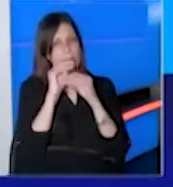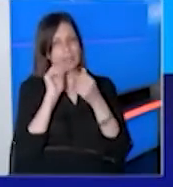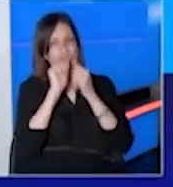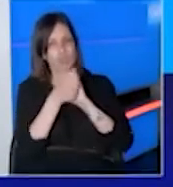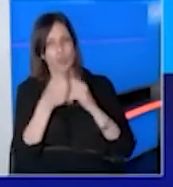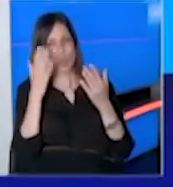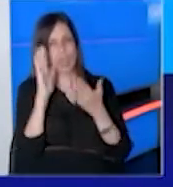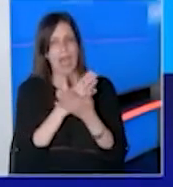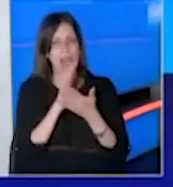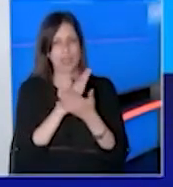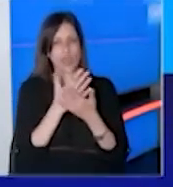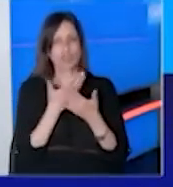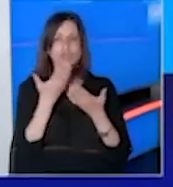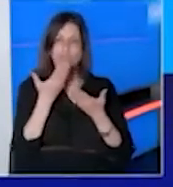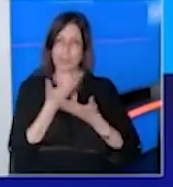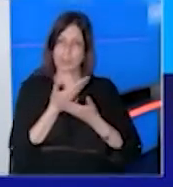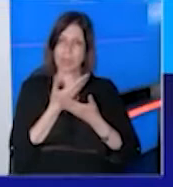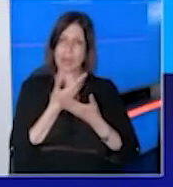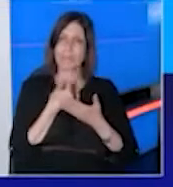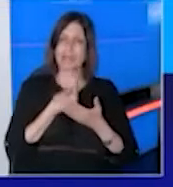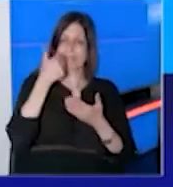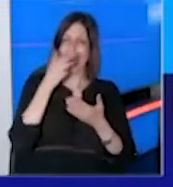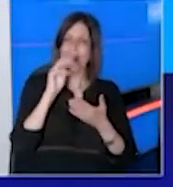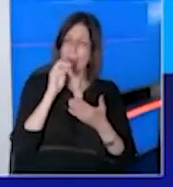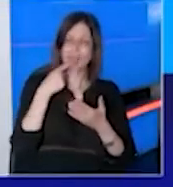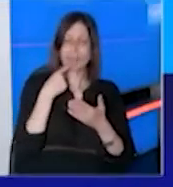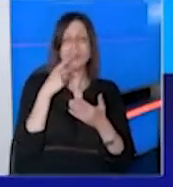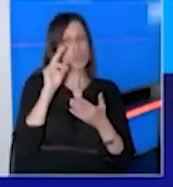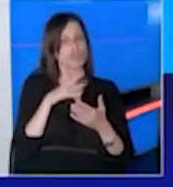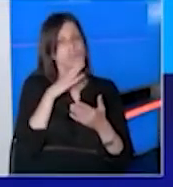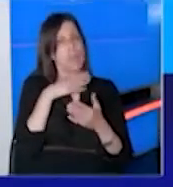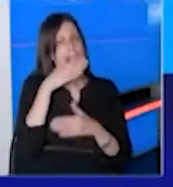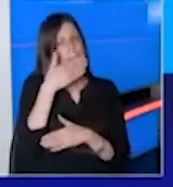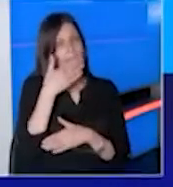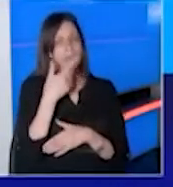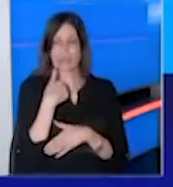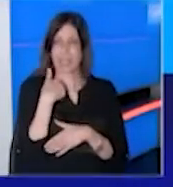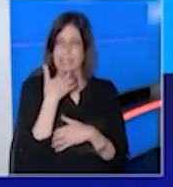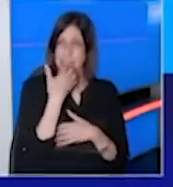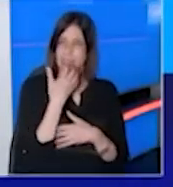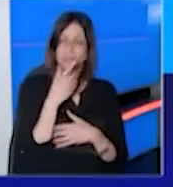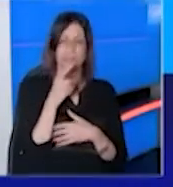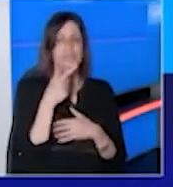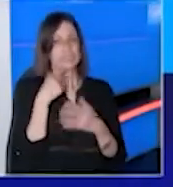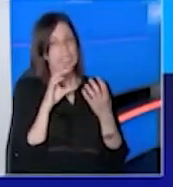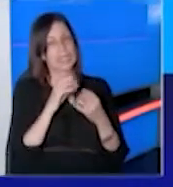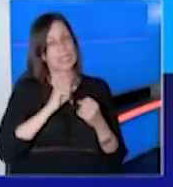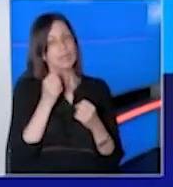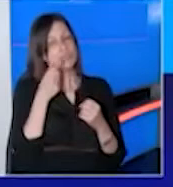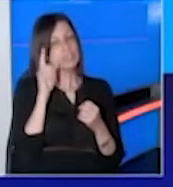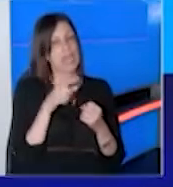החלטות שקיבל ועדה, יושב מנכ״ל רמי, ולא להגיד, תשמעו, יש לנו בעיה במדינה. אני אסביר. אנחנו בקיבוצים צריכים דם